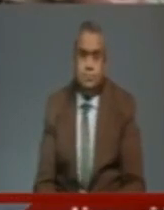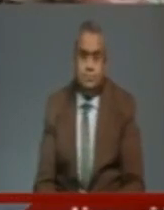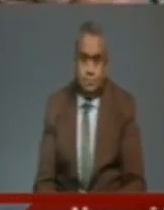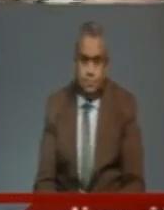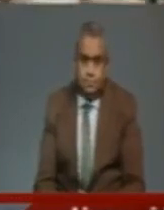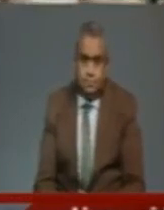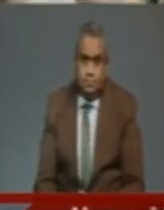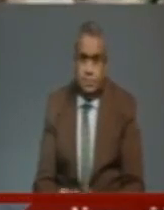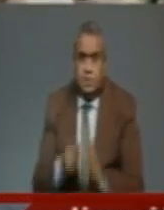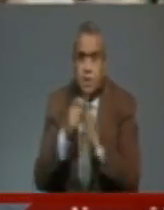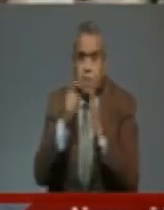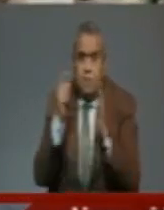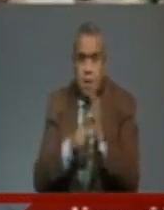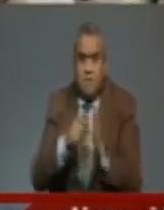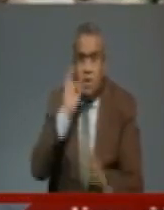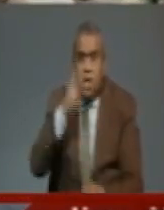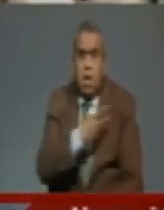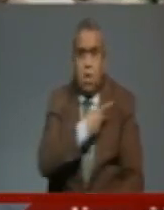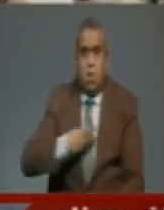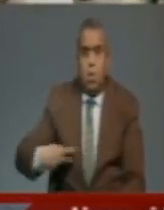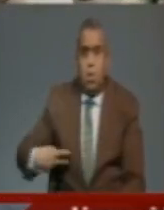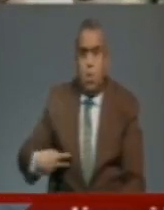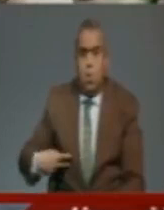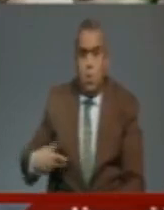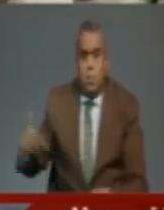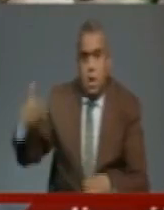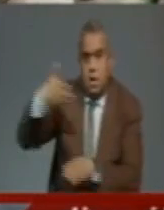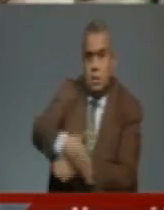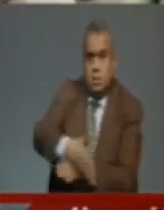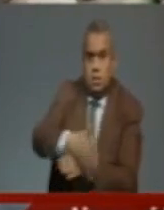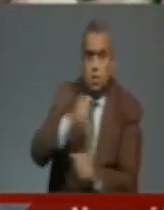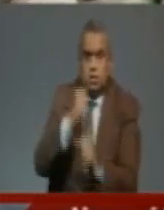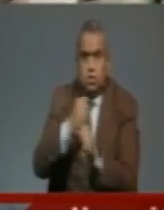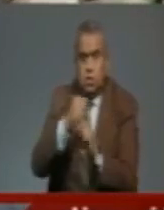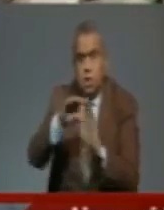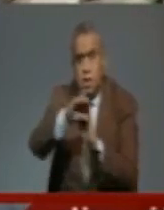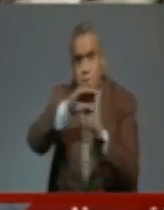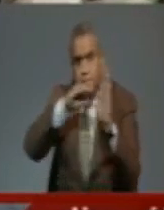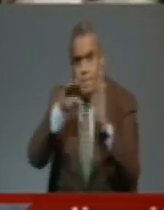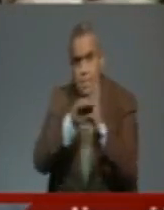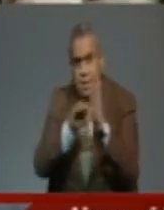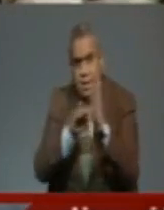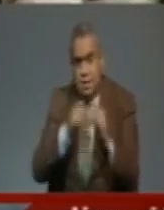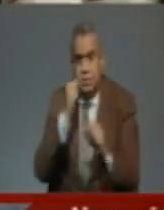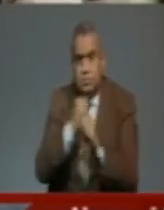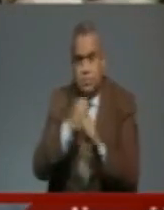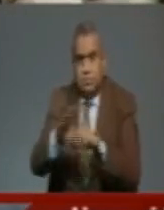كان لابد ان الحكومه تخش تبتدي تعمل برنامج ضخم جدا في بناء